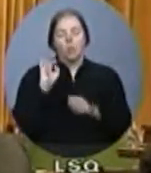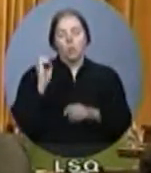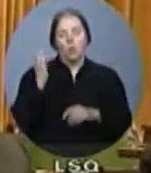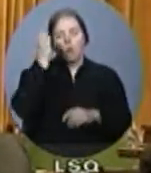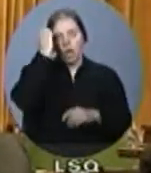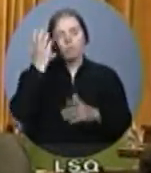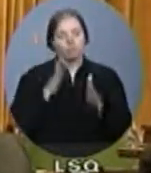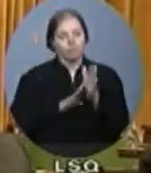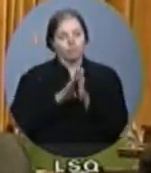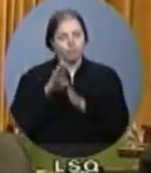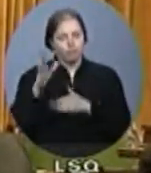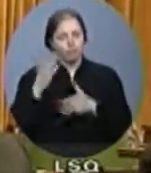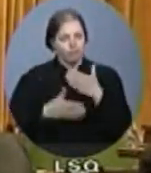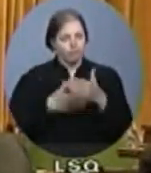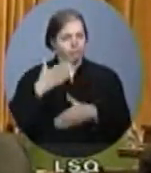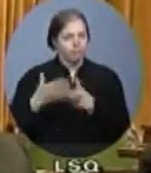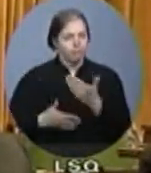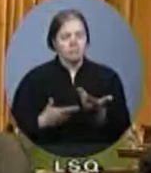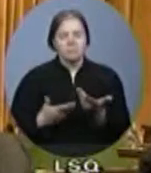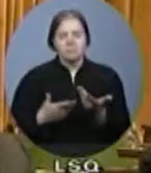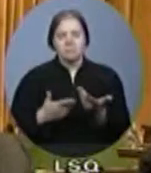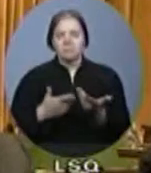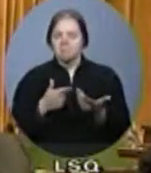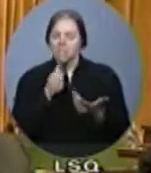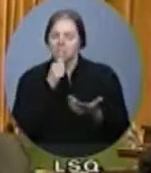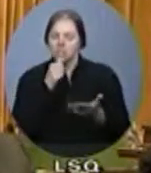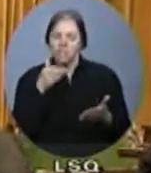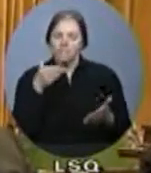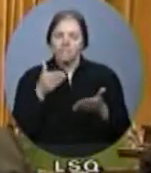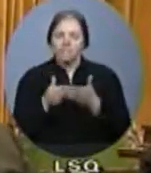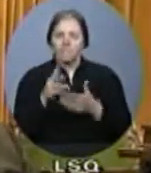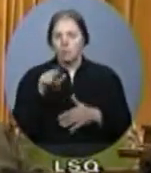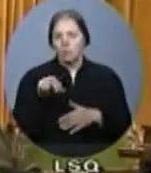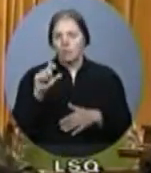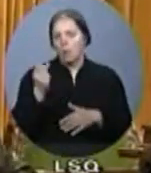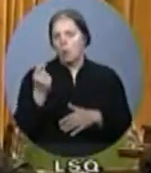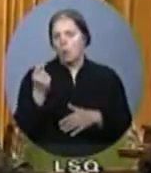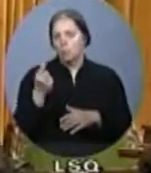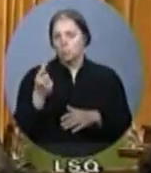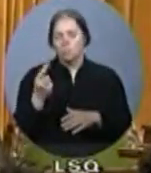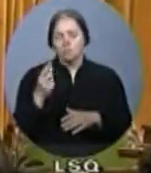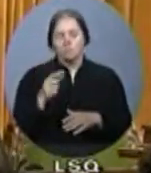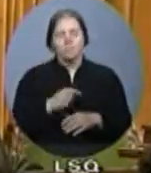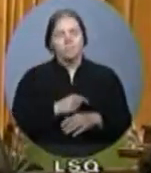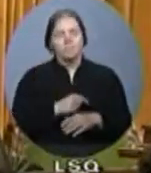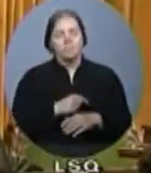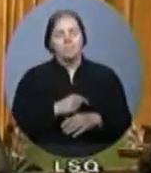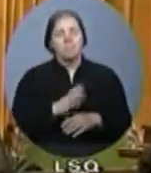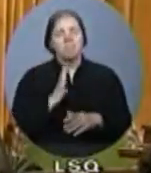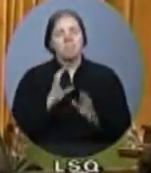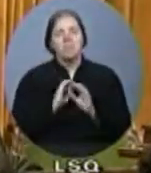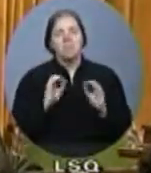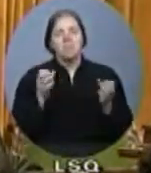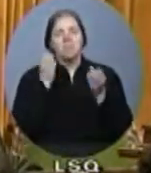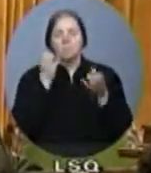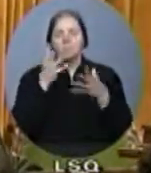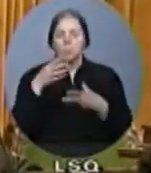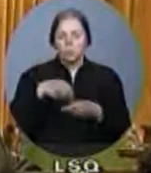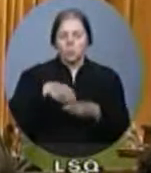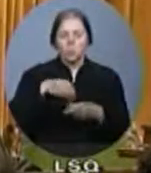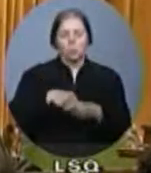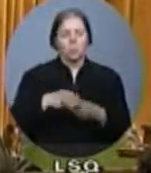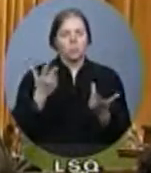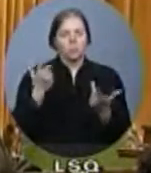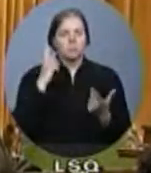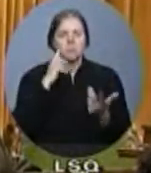progressent rapidement et les pourparlers sont à mi-chemin d'un échéancier qui se termine en 2011. Pourtant, aucune information sur le contenu n'a été